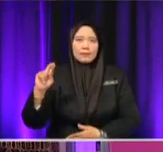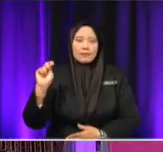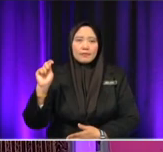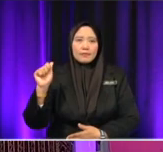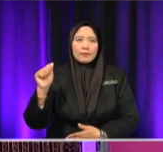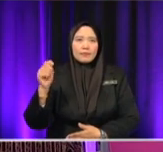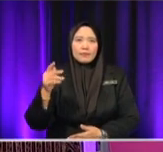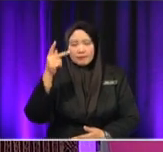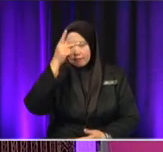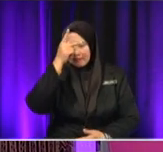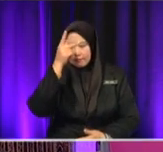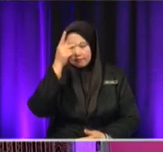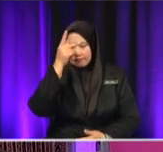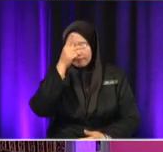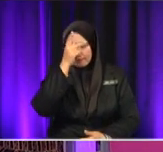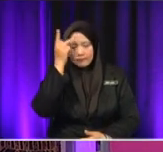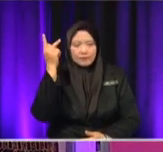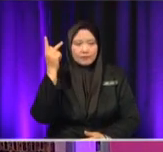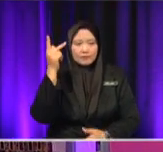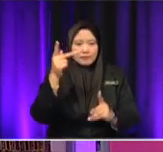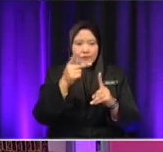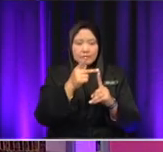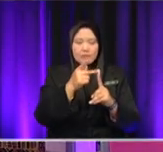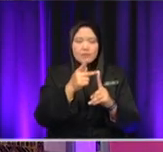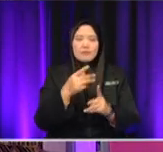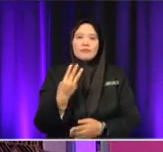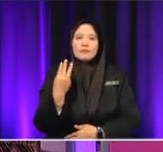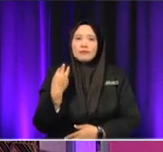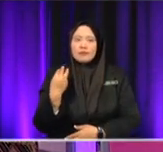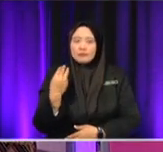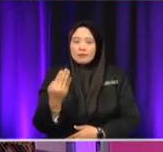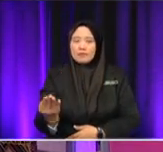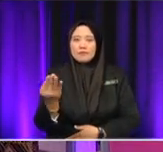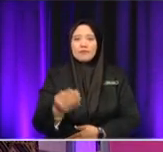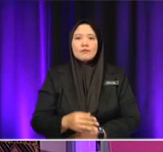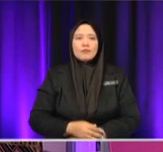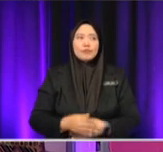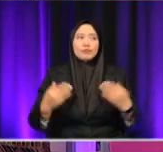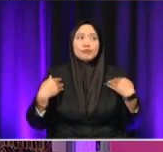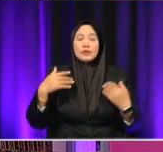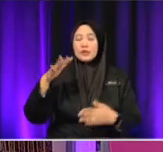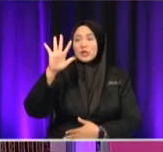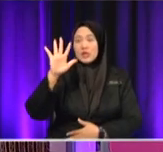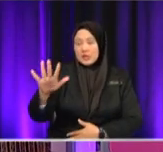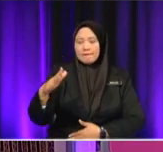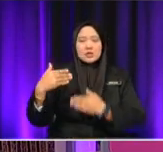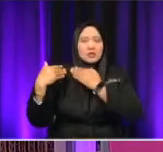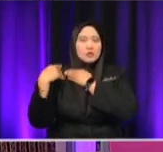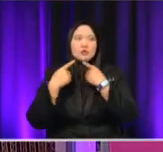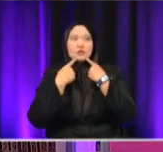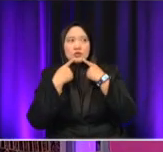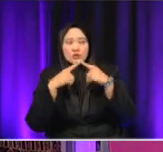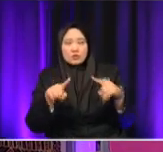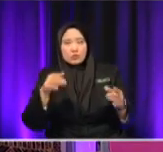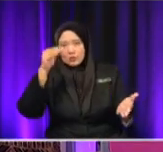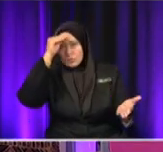tanggung jawab a 5 tanggung jawab yang murid-murid akan pelajari berkaitan dengan tanggung jawab suami